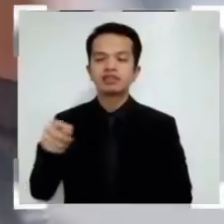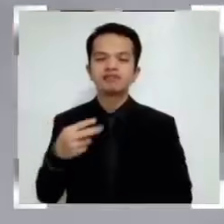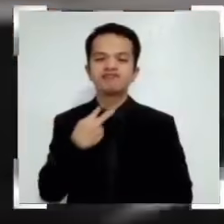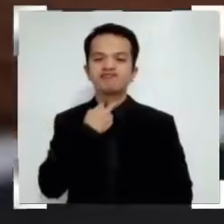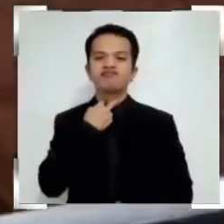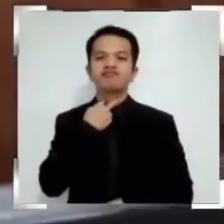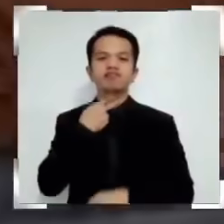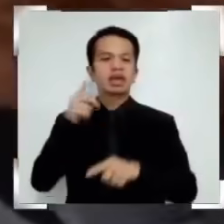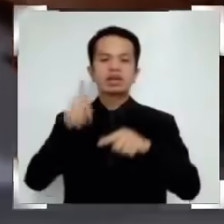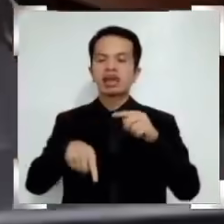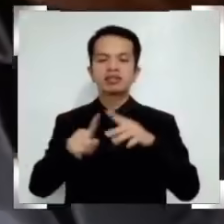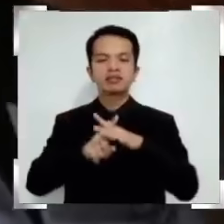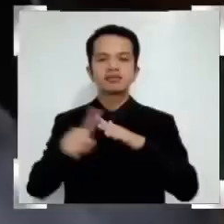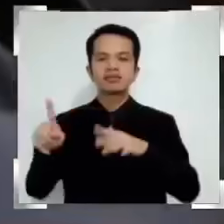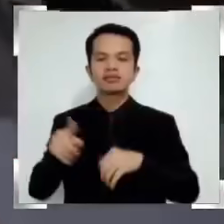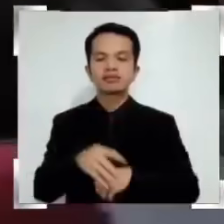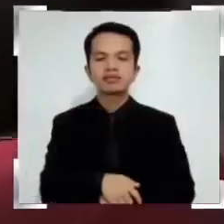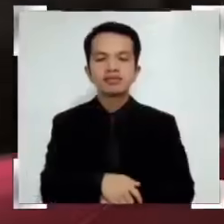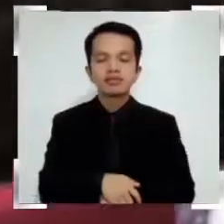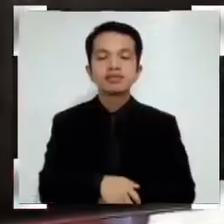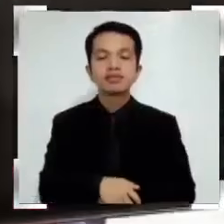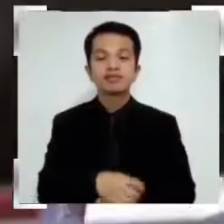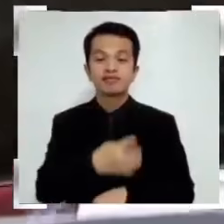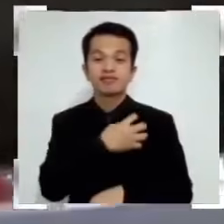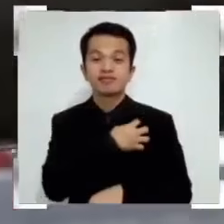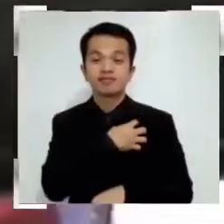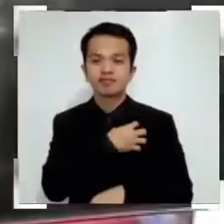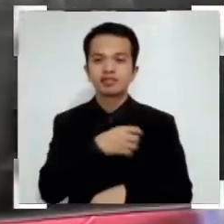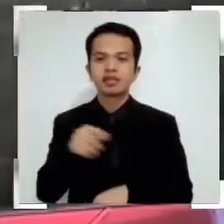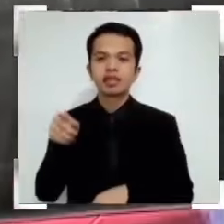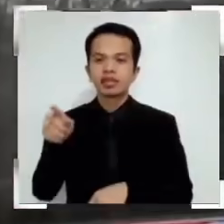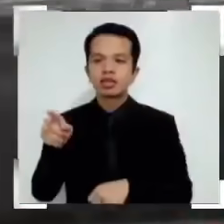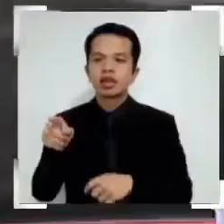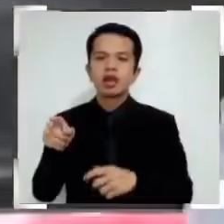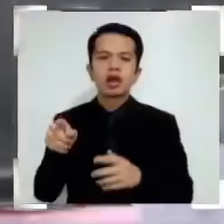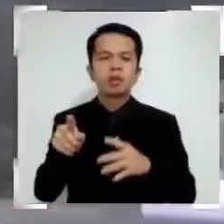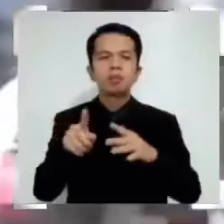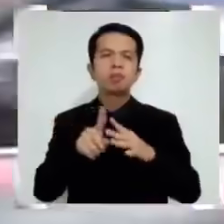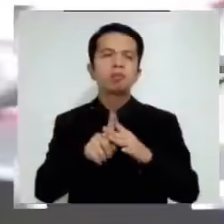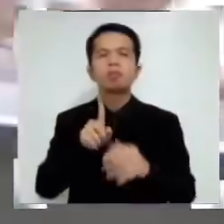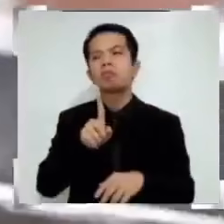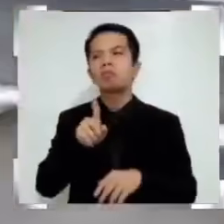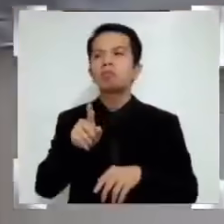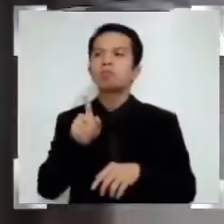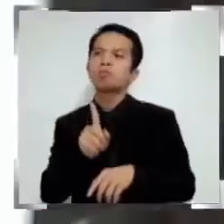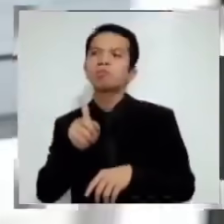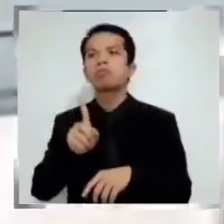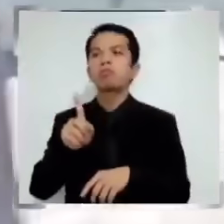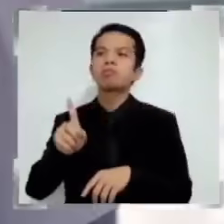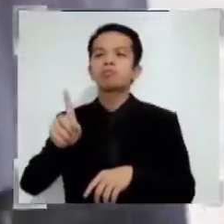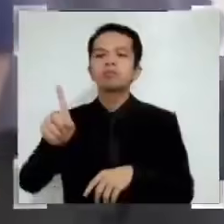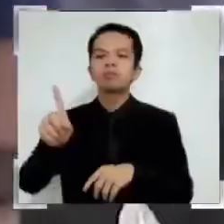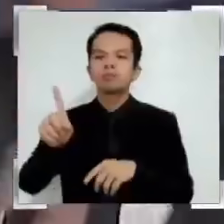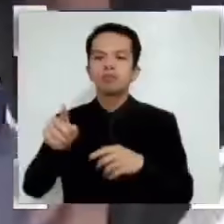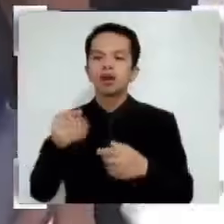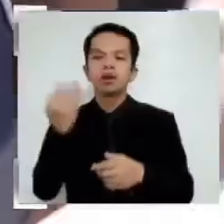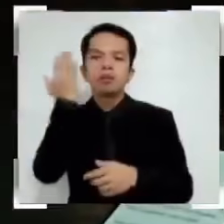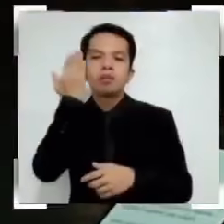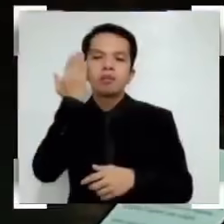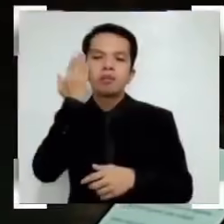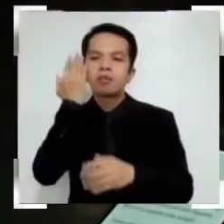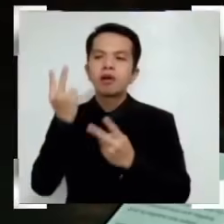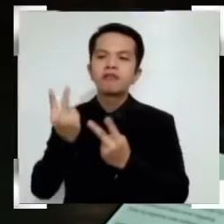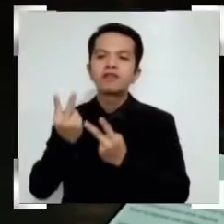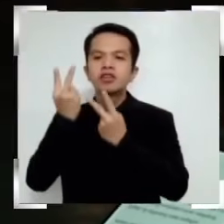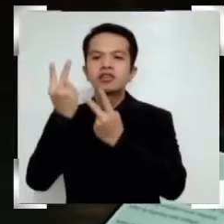ng pulisya, kaswal lang daw ang pagtakas ni Cataroja. Nagkunwari raw siyang dalaw at para makasabay sa paglabas ng iba.